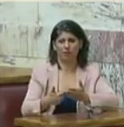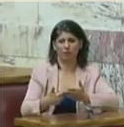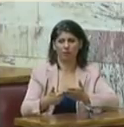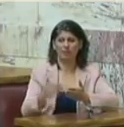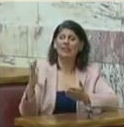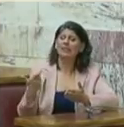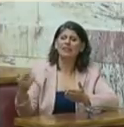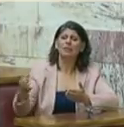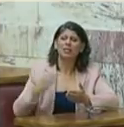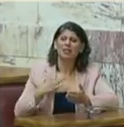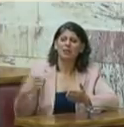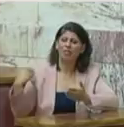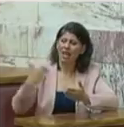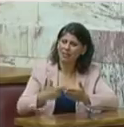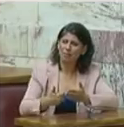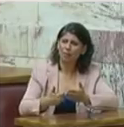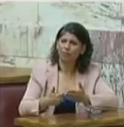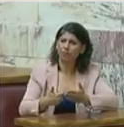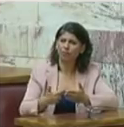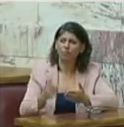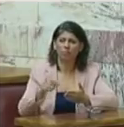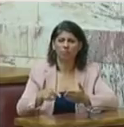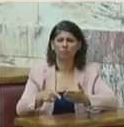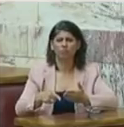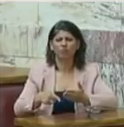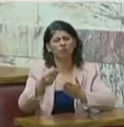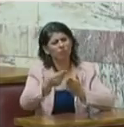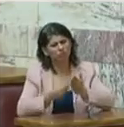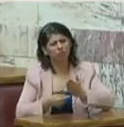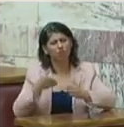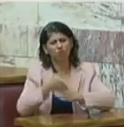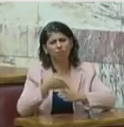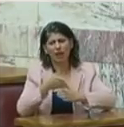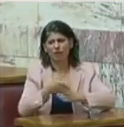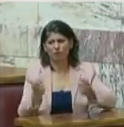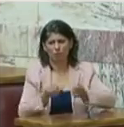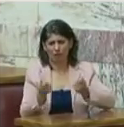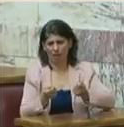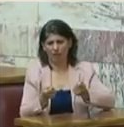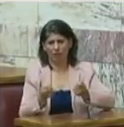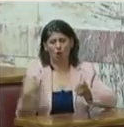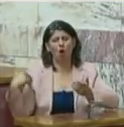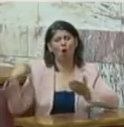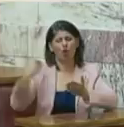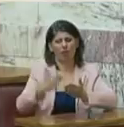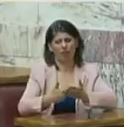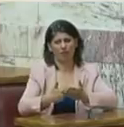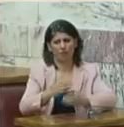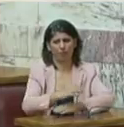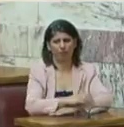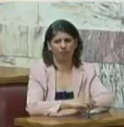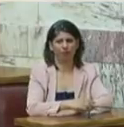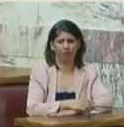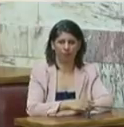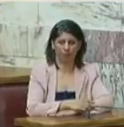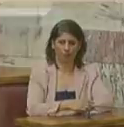μας έχετε πει το τελευταίο διάστημα? Στις απανωτές παρεμβάσεις που κάνετε όλο το τελευταίο διάστημα. Μας